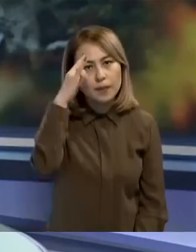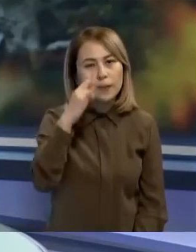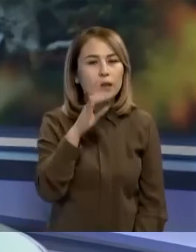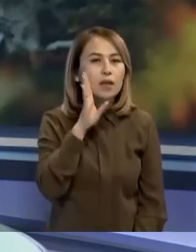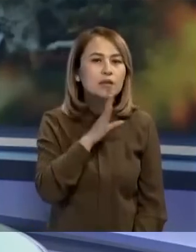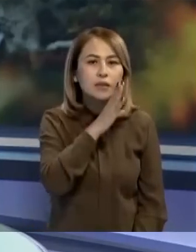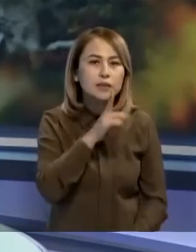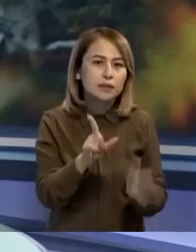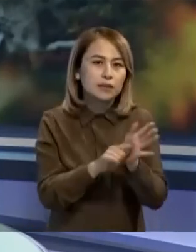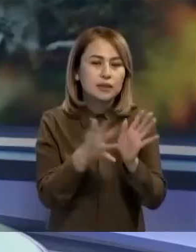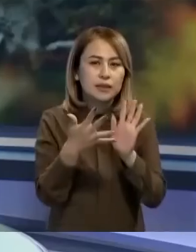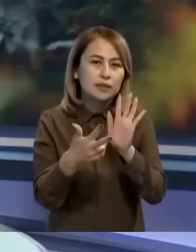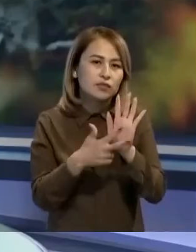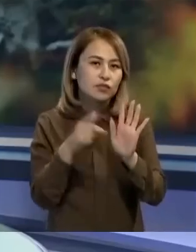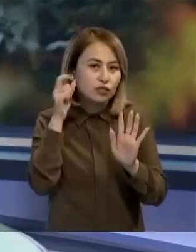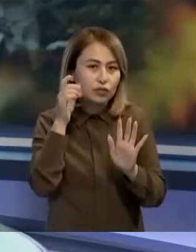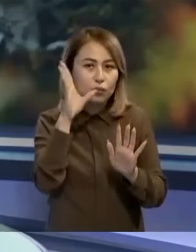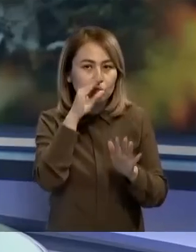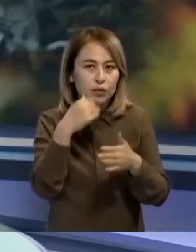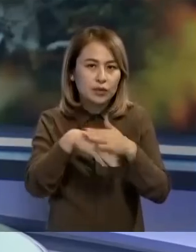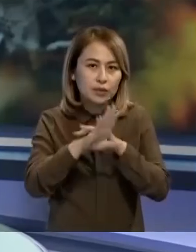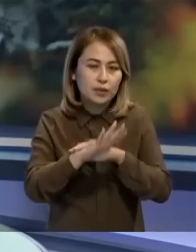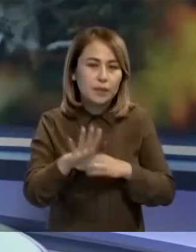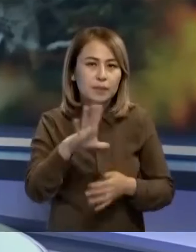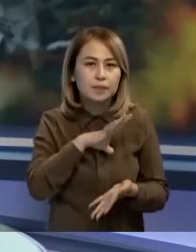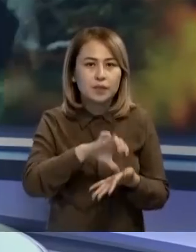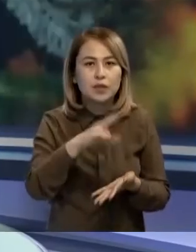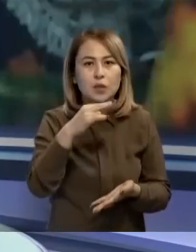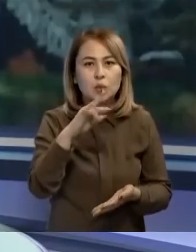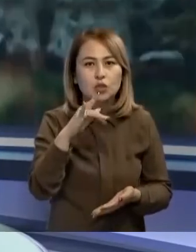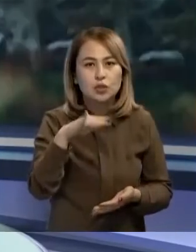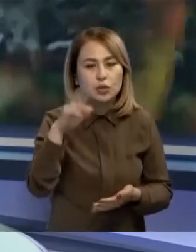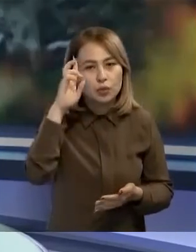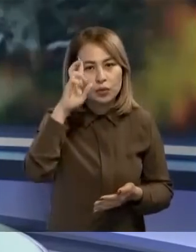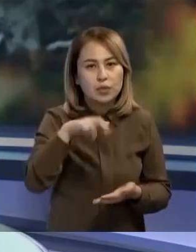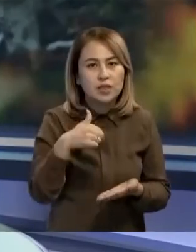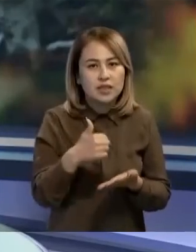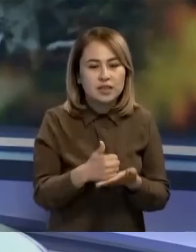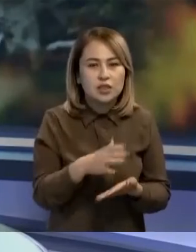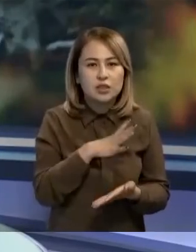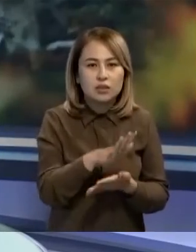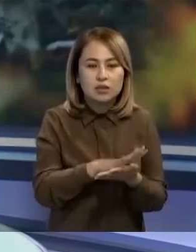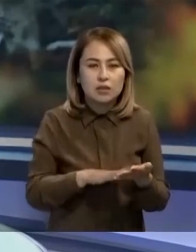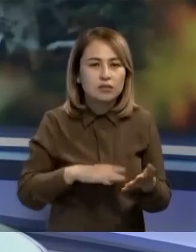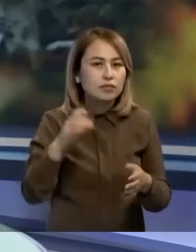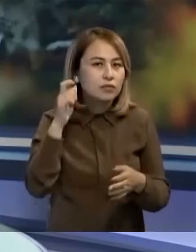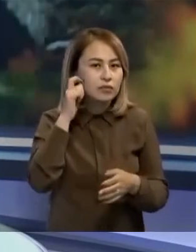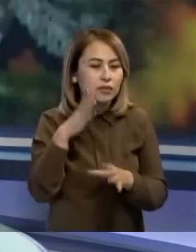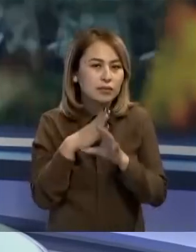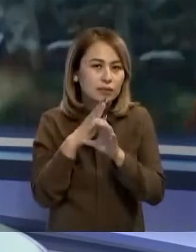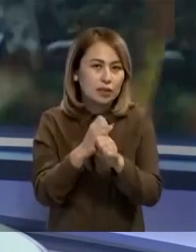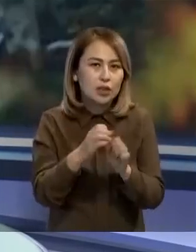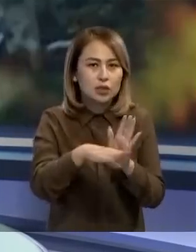Қазақстан әйелдері зейнетке 58 жасында шығуы мүмкін. Сенат депутаты Дана Нұржігіт үкімет басшысына зейнет жасын қысқартуды